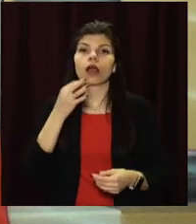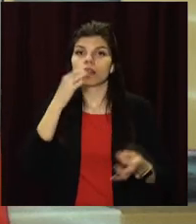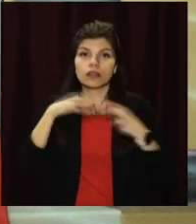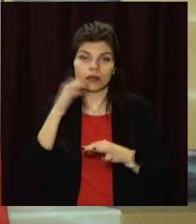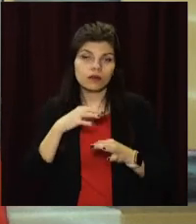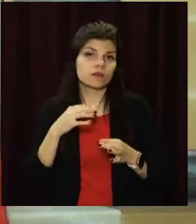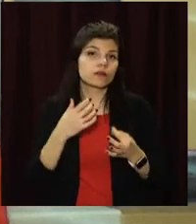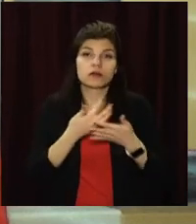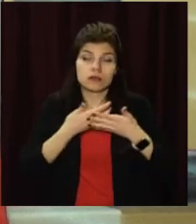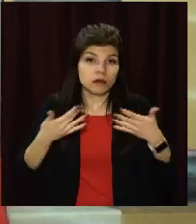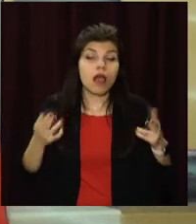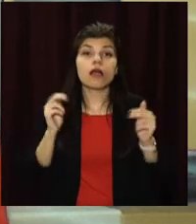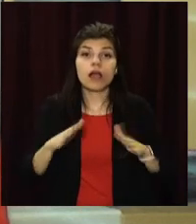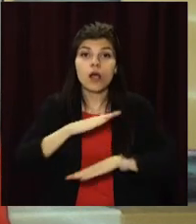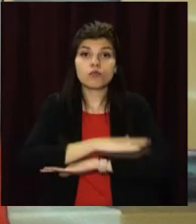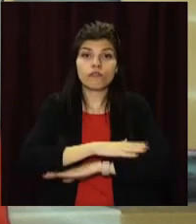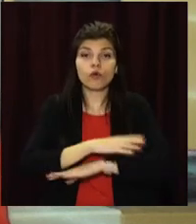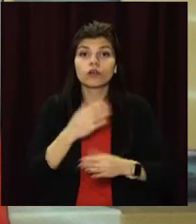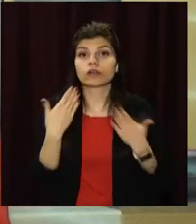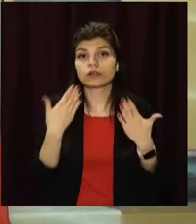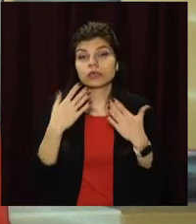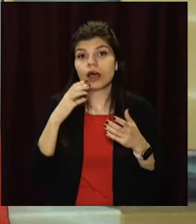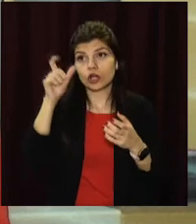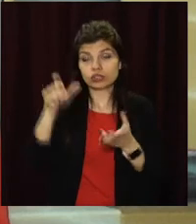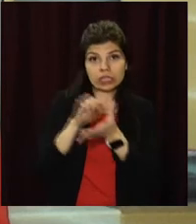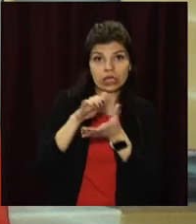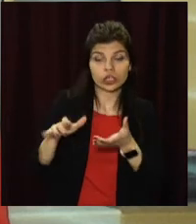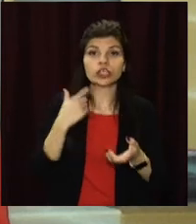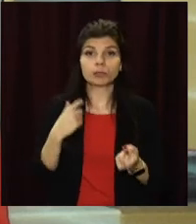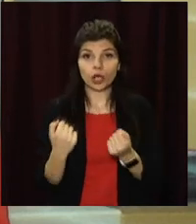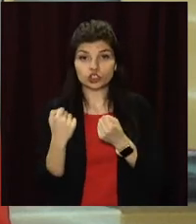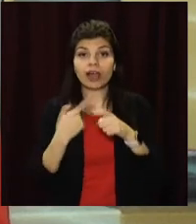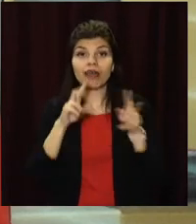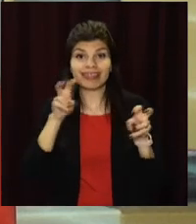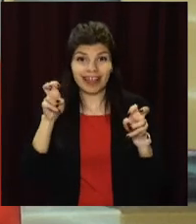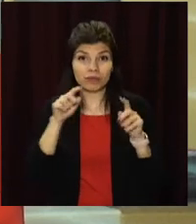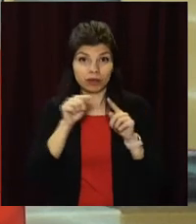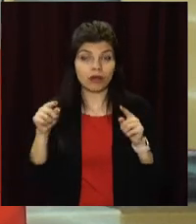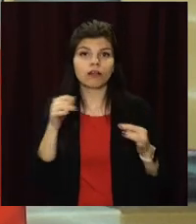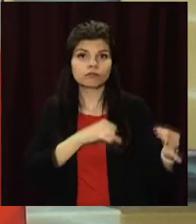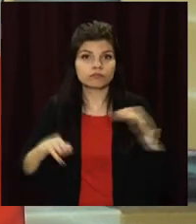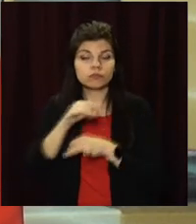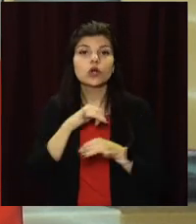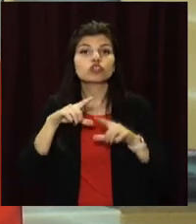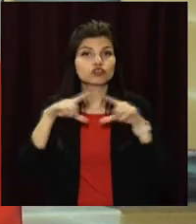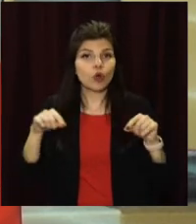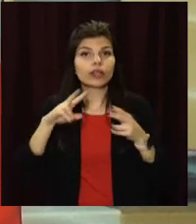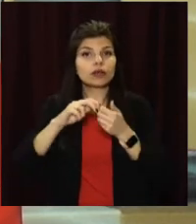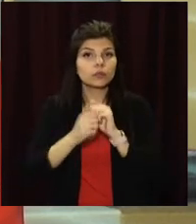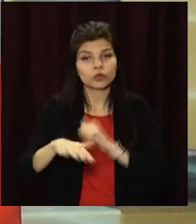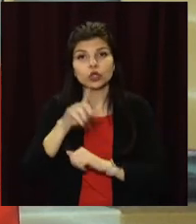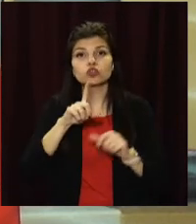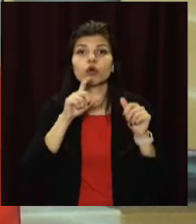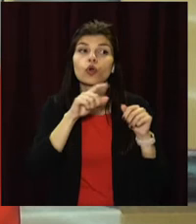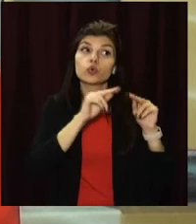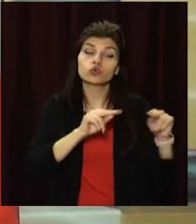з незнайомцями і захистити себе. На такі теми говорять зі школярями Кам'янського. Аби навчити дітей протистояти загрозам,